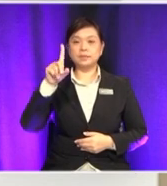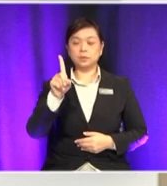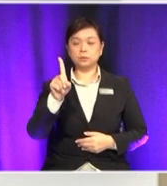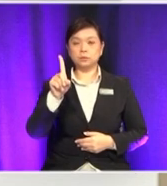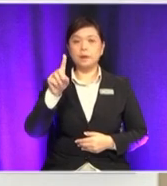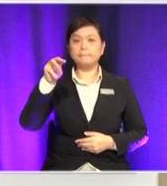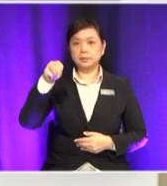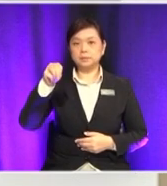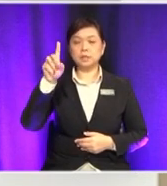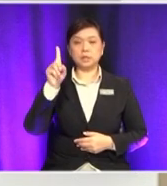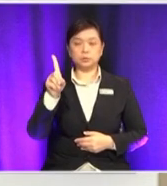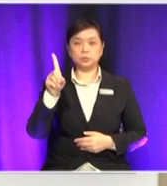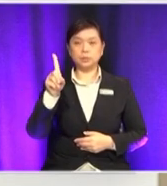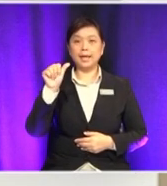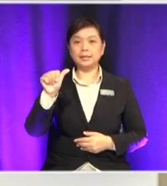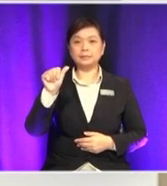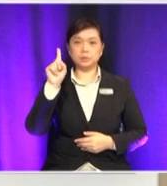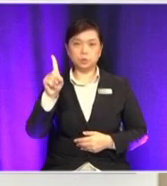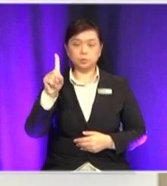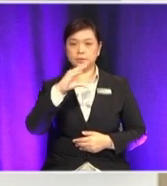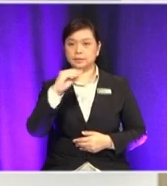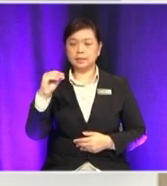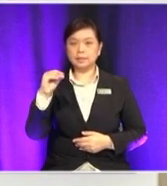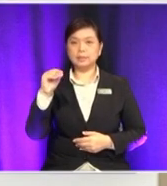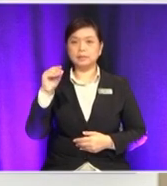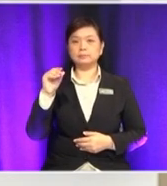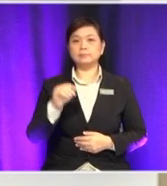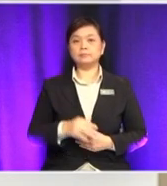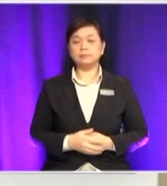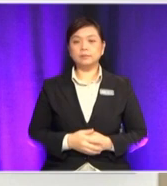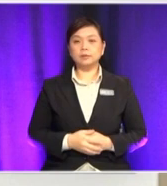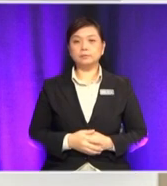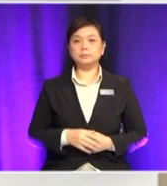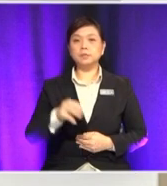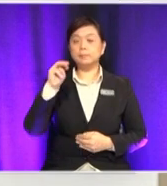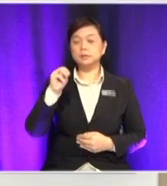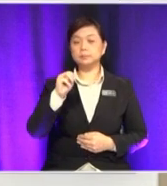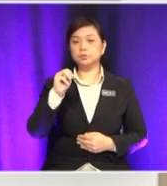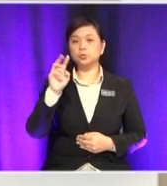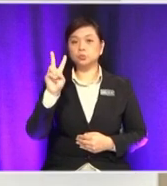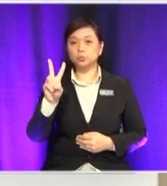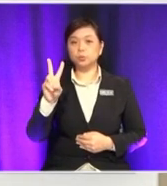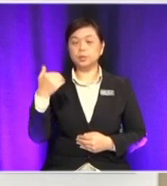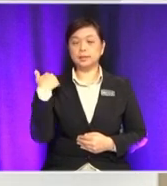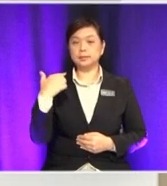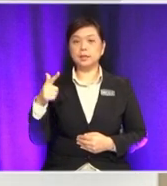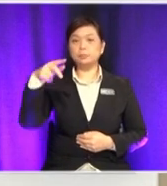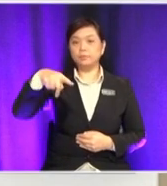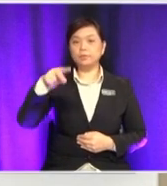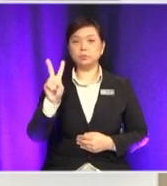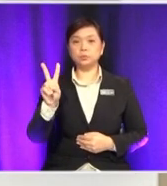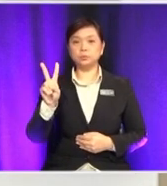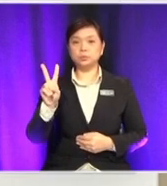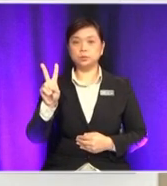enafasa 1 dan televasa 1 manakala meiosis dua pula terdiri dari pada profase 2